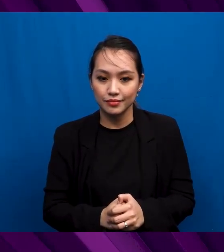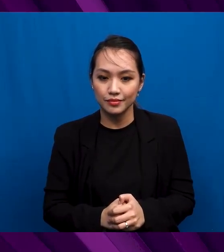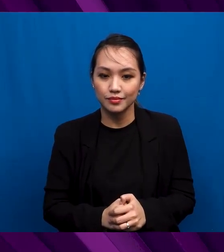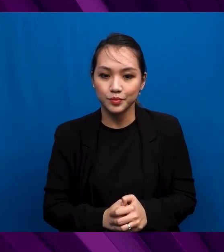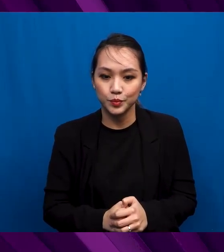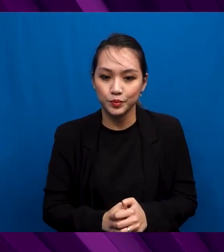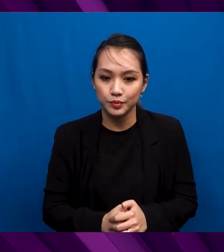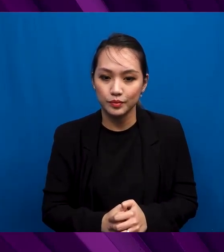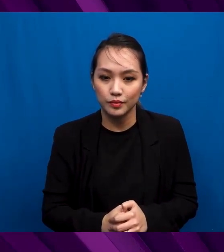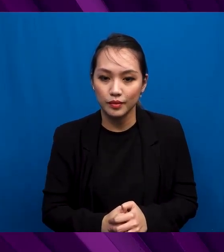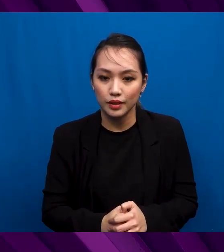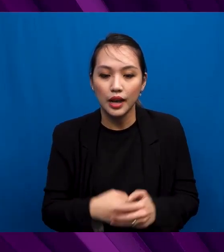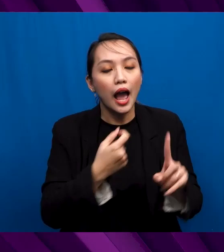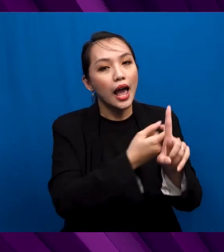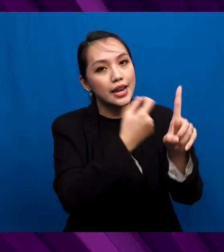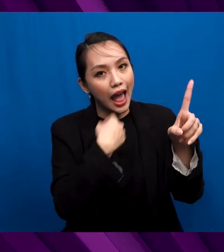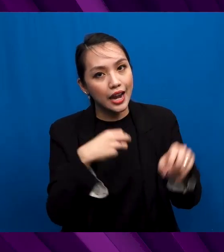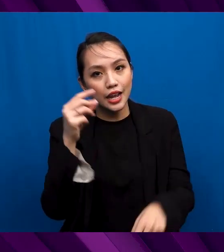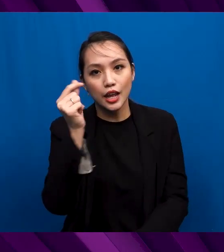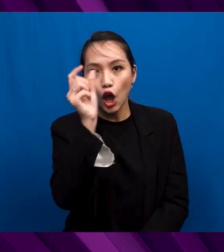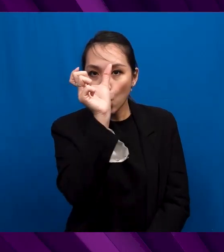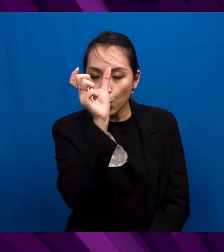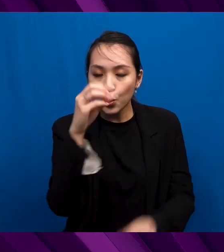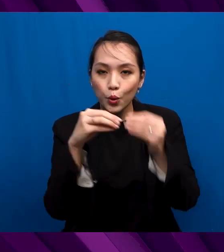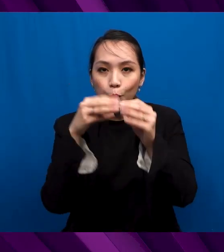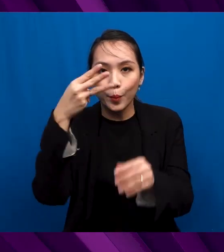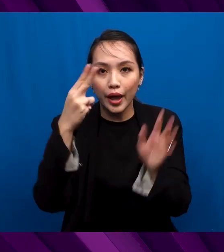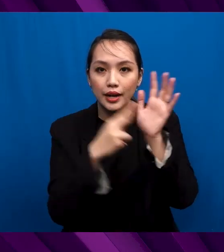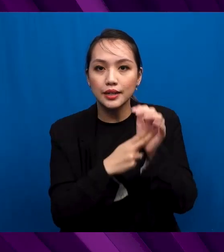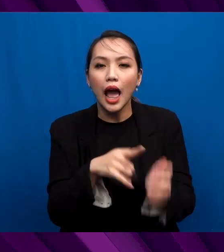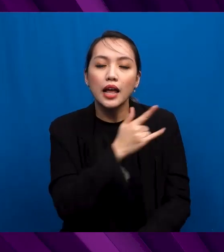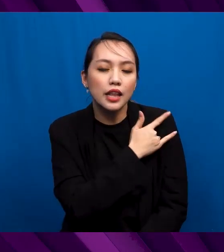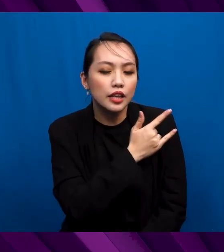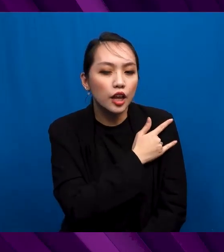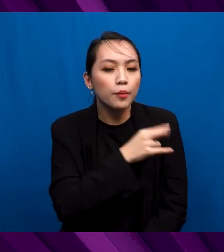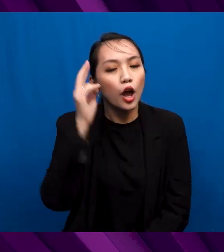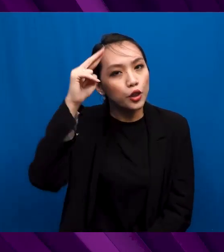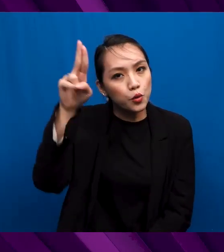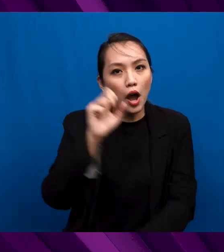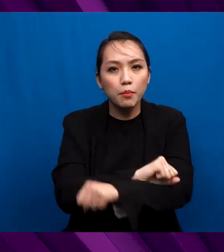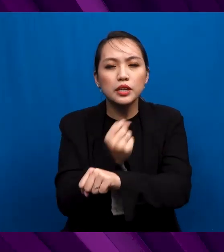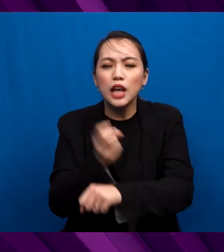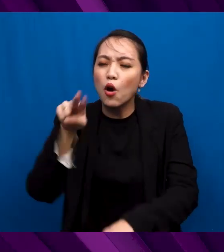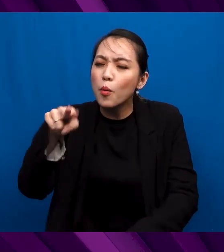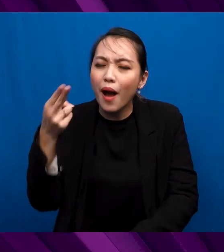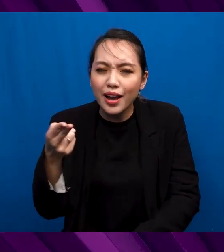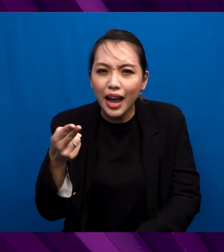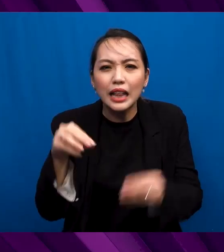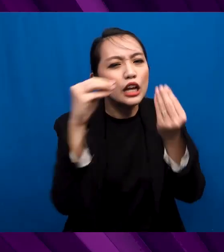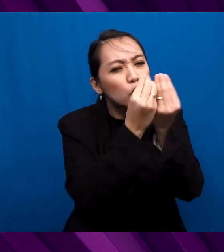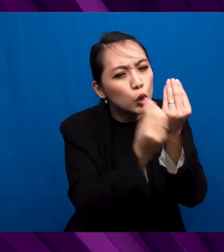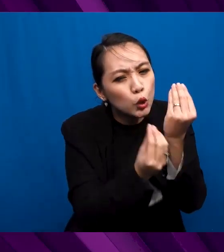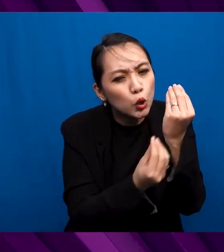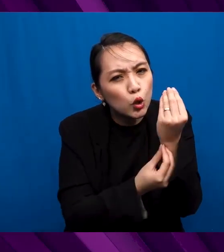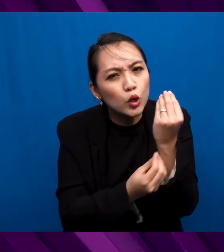mengubahkan kutuk menjadi berkat. Dia bekerja sama dalam segala perkara, baik yang baik maupun yang buruk, untuk mendatangkan kebaikan bagi orang-orang